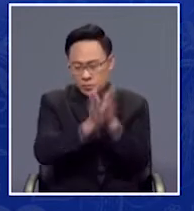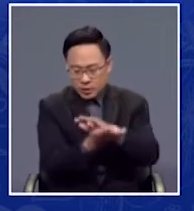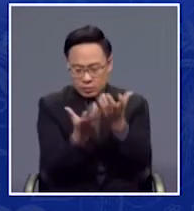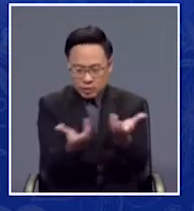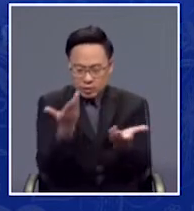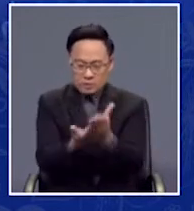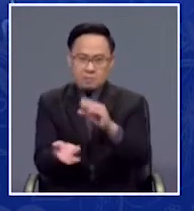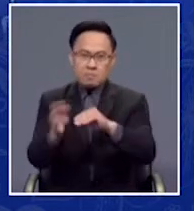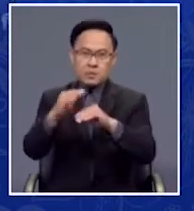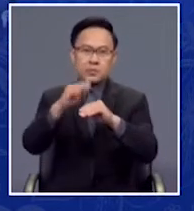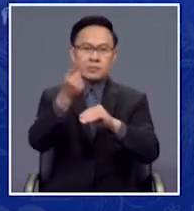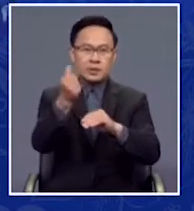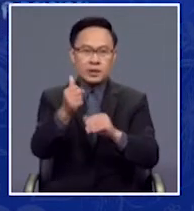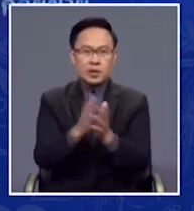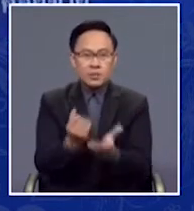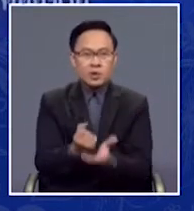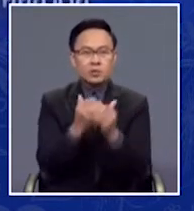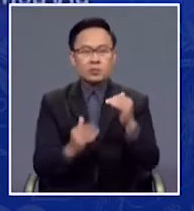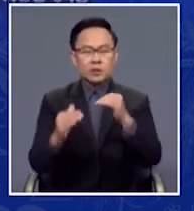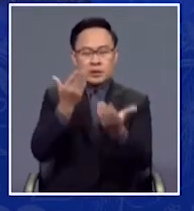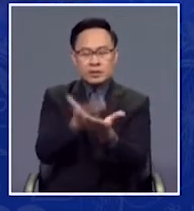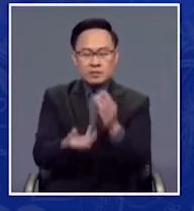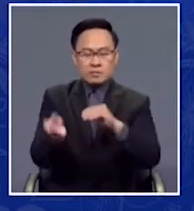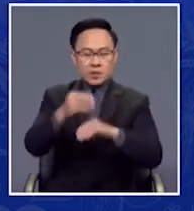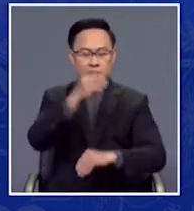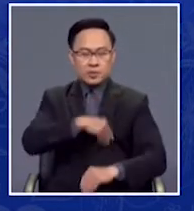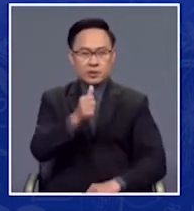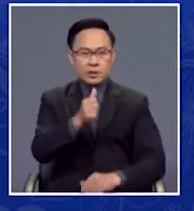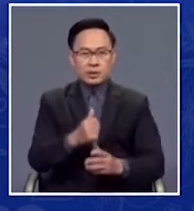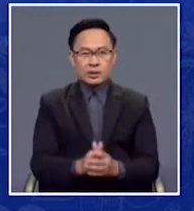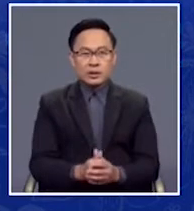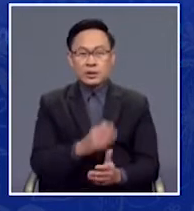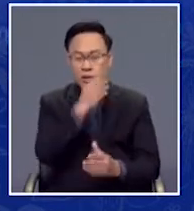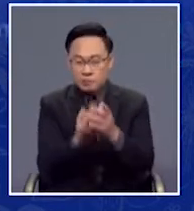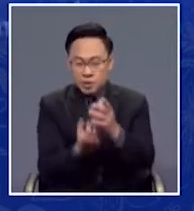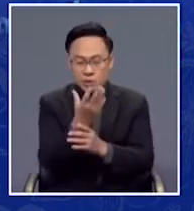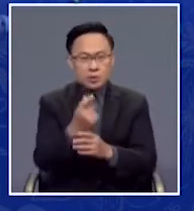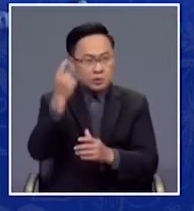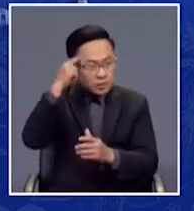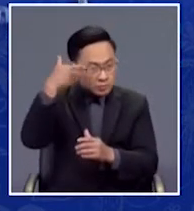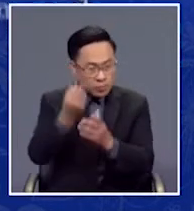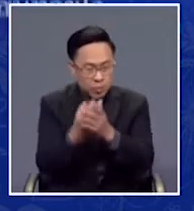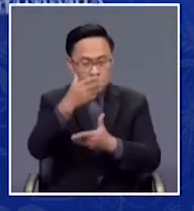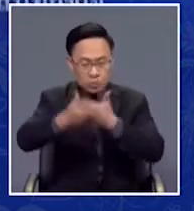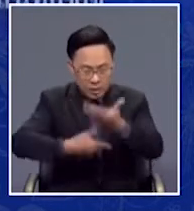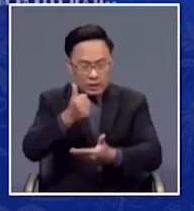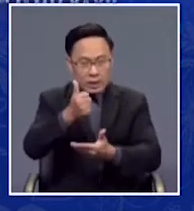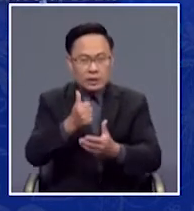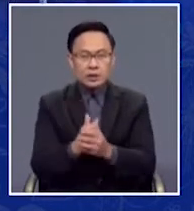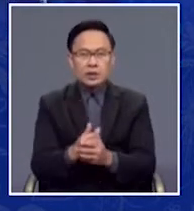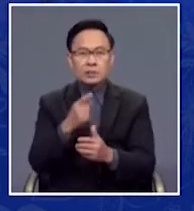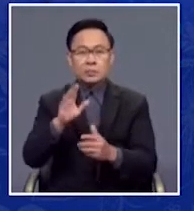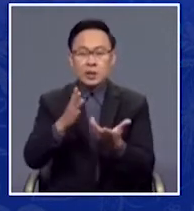พิ่มนวัตกรรมเพื่อสร้างทำเพิ่มมูลค่ากว่ามากมายถ้าพืชผลต้องคิดปลูกที่ขายได้ต้องไม่